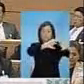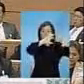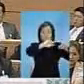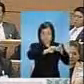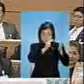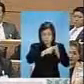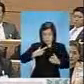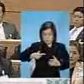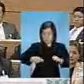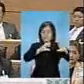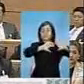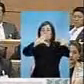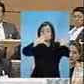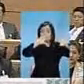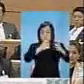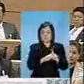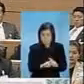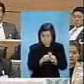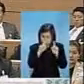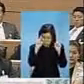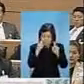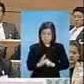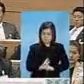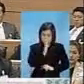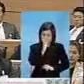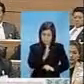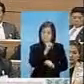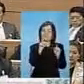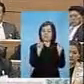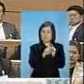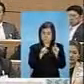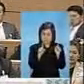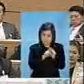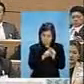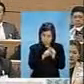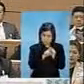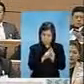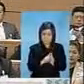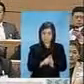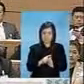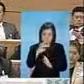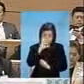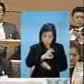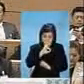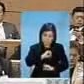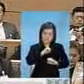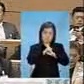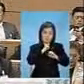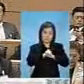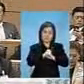แผ่นดินแต่เขาก็มีศักดิ์มีสีเขาก็มีจิตวิญญาณในการทำหน้า